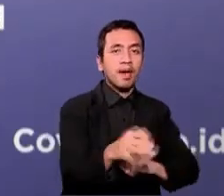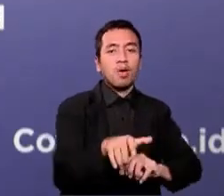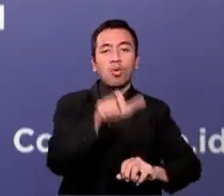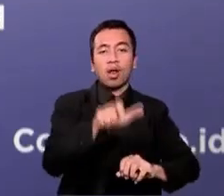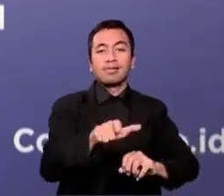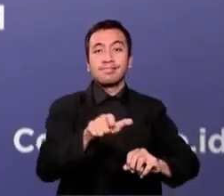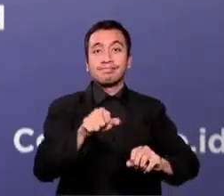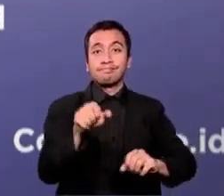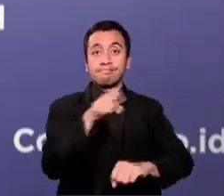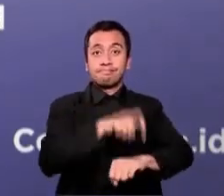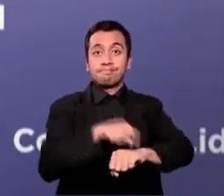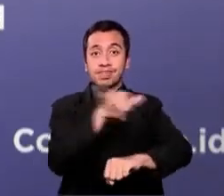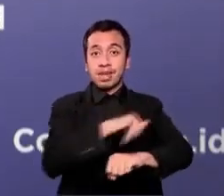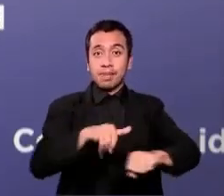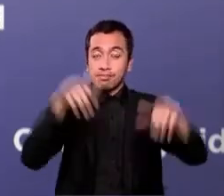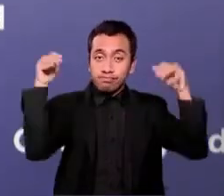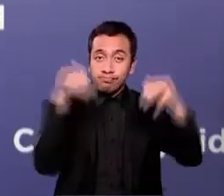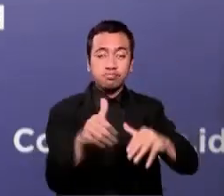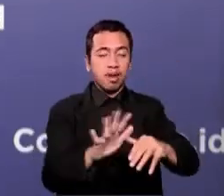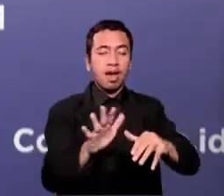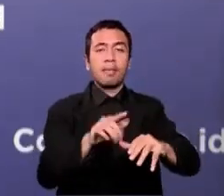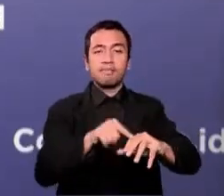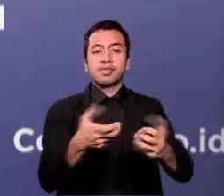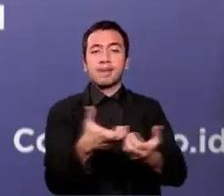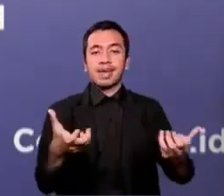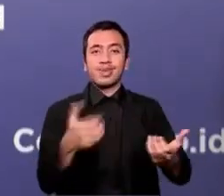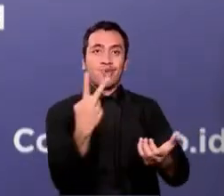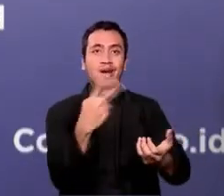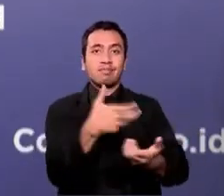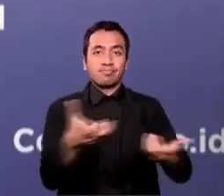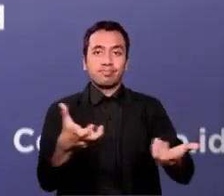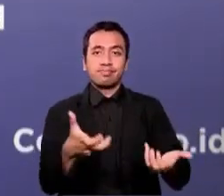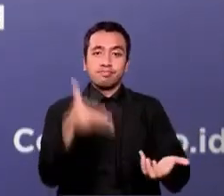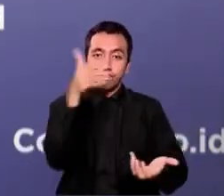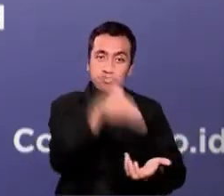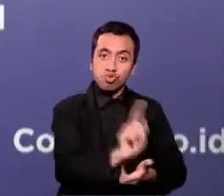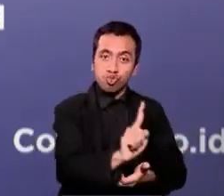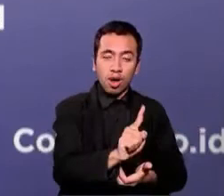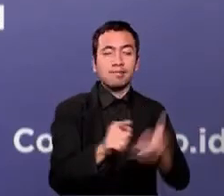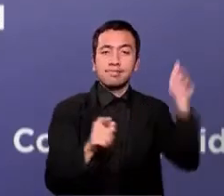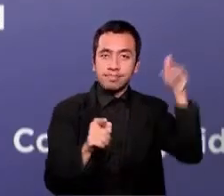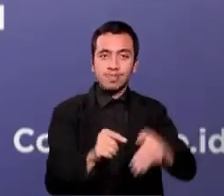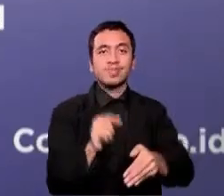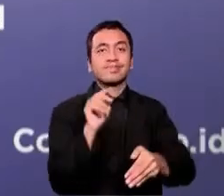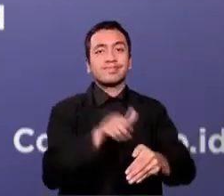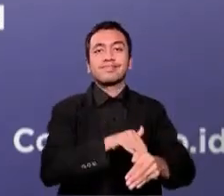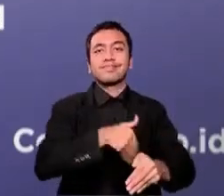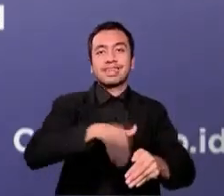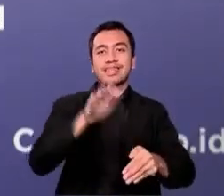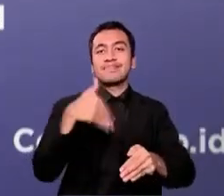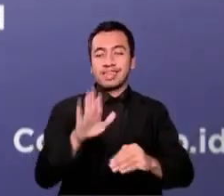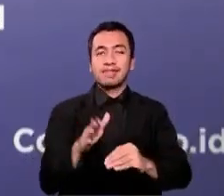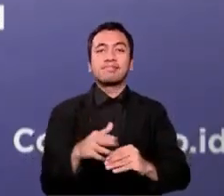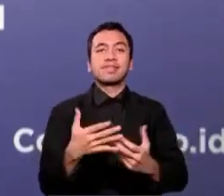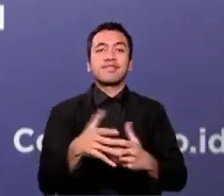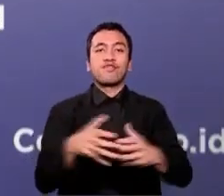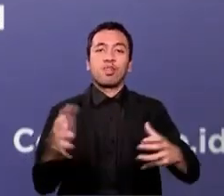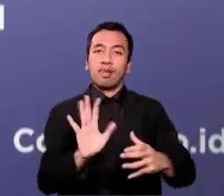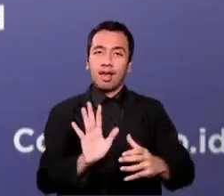selaras dengan penerapan protokol kesehatan yang akhirnya dapat meningkatkan pencegahan penyebaran coffee 19